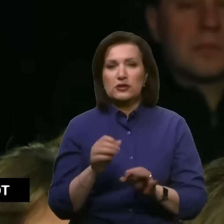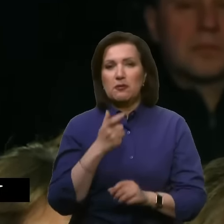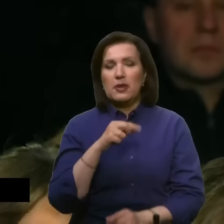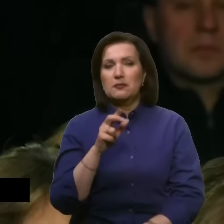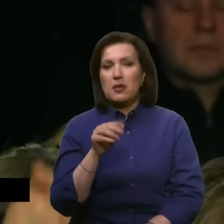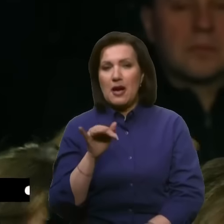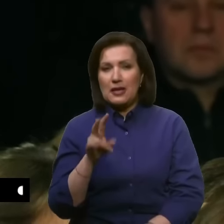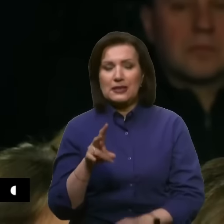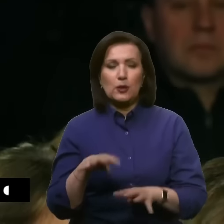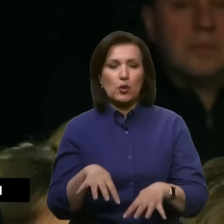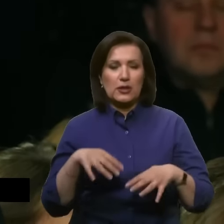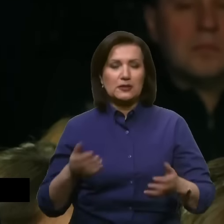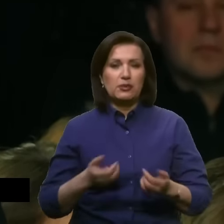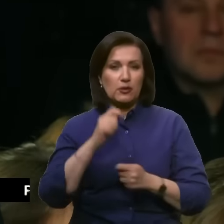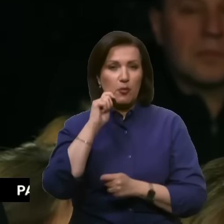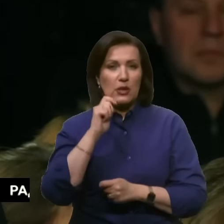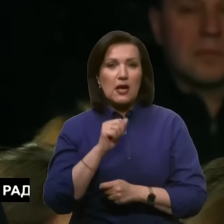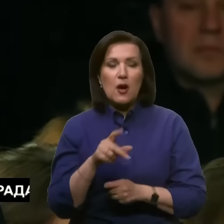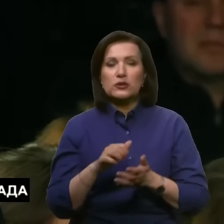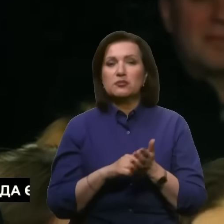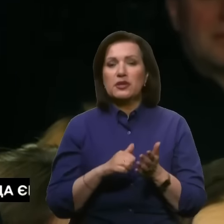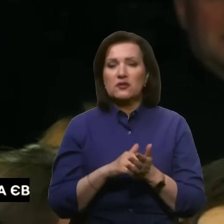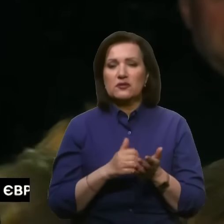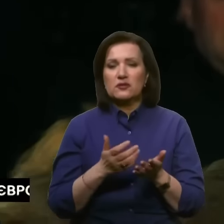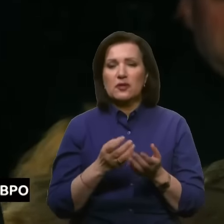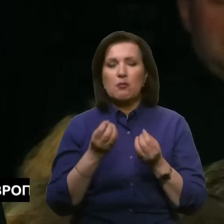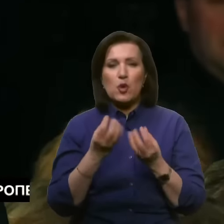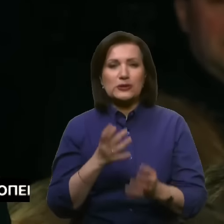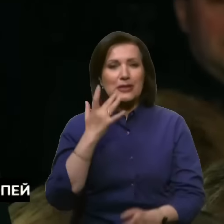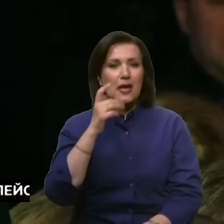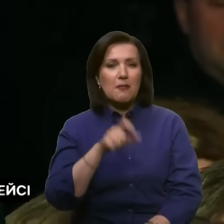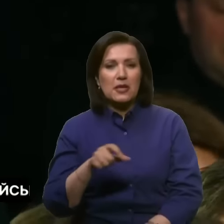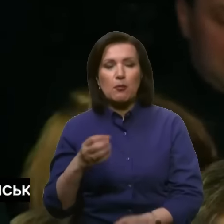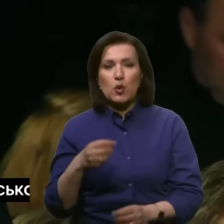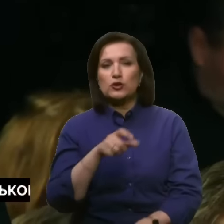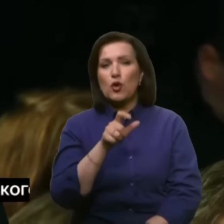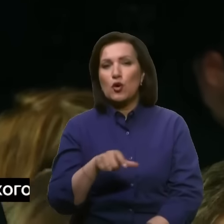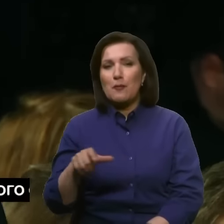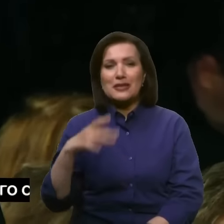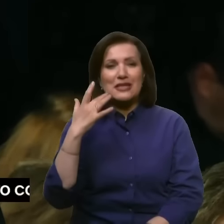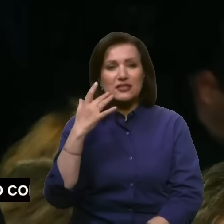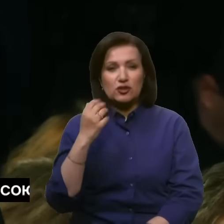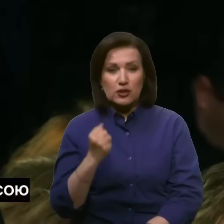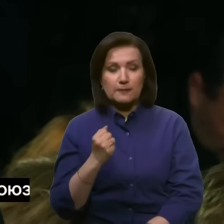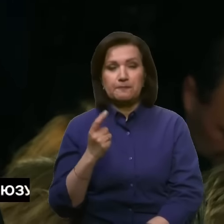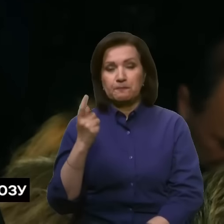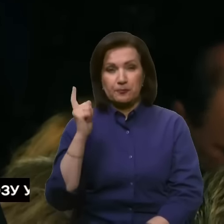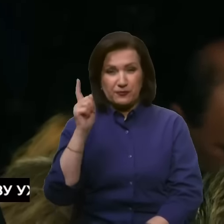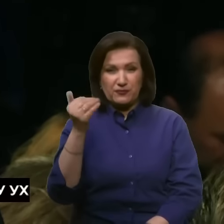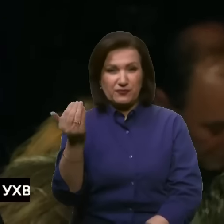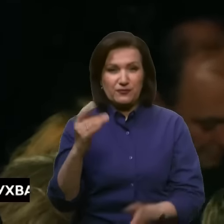пан Байден, і Конгрес підтримує Україну. А от з приводу простих американців, просто громадян США, от Fox News